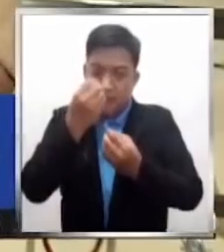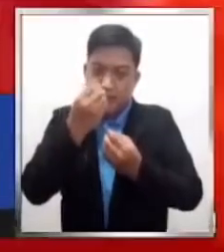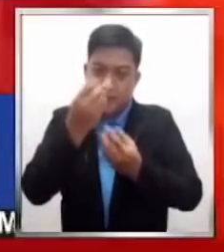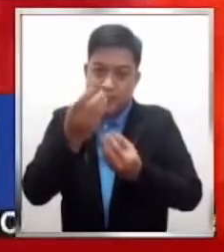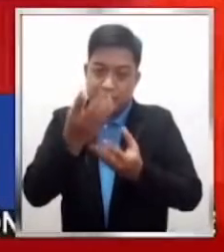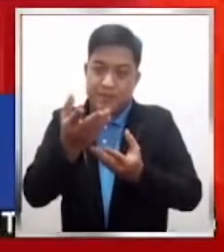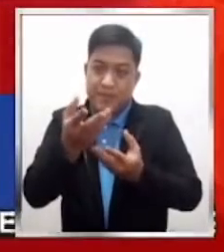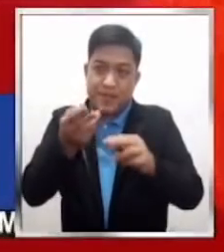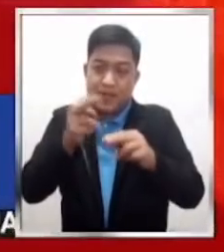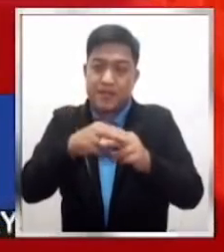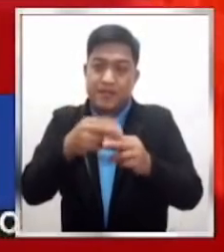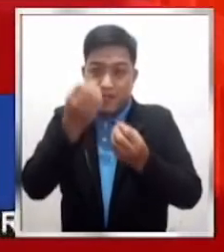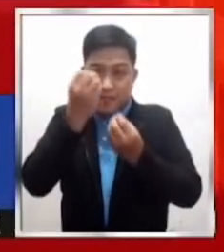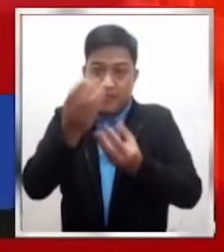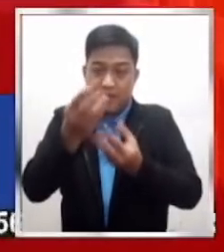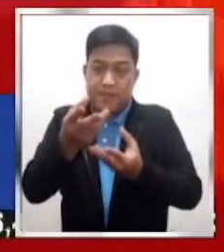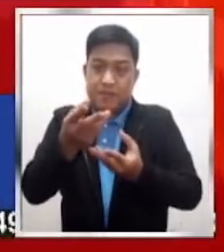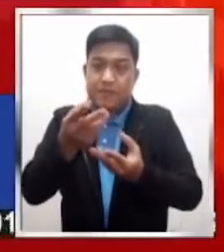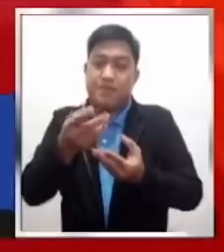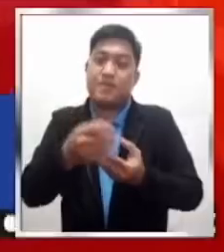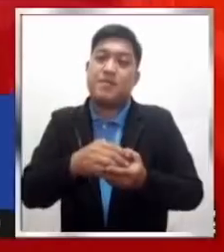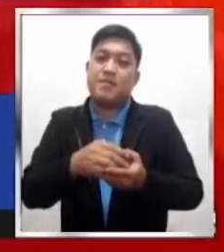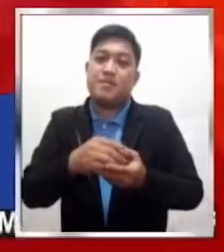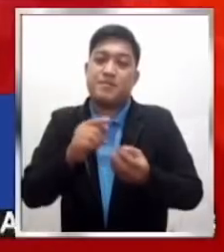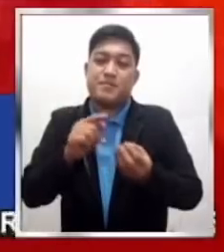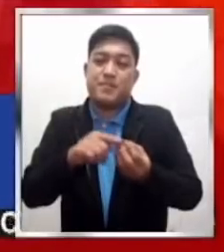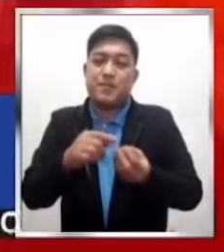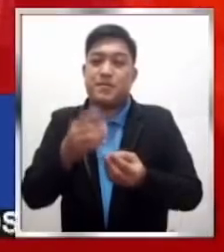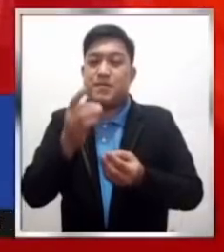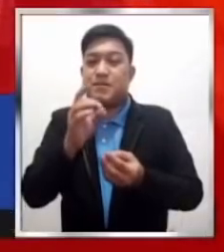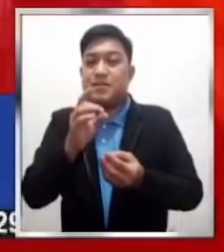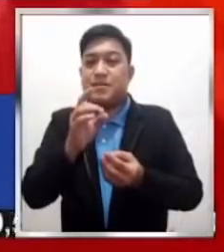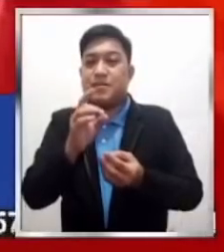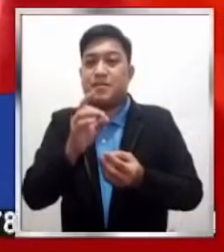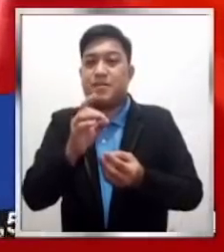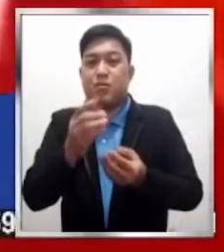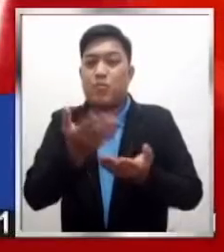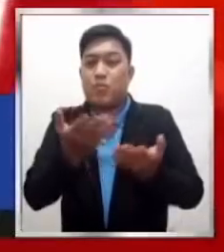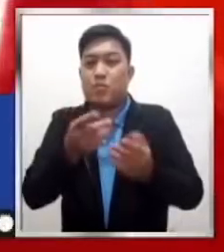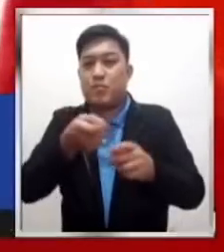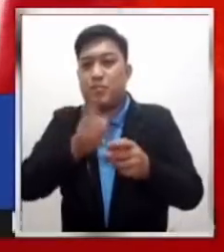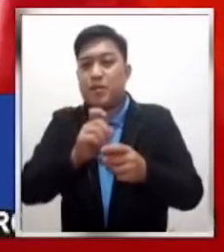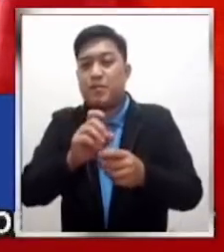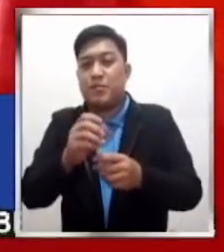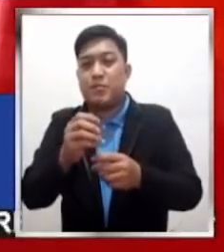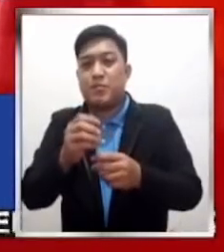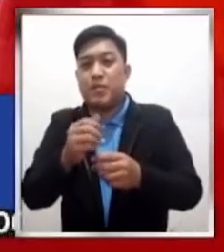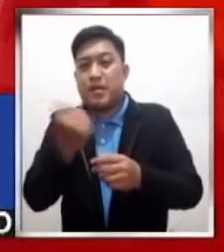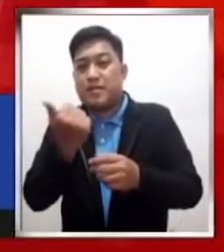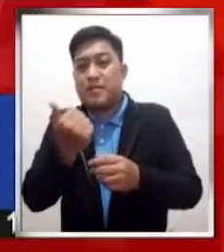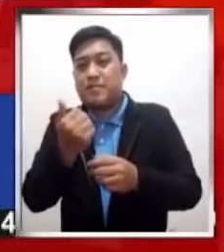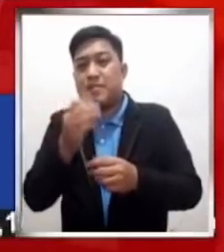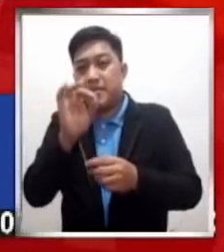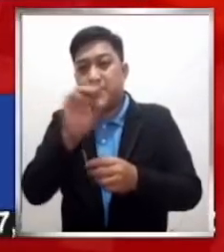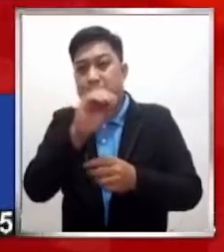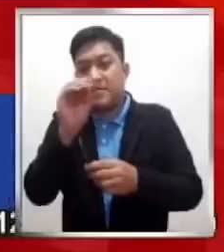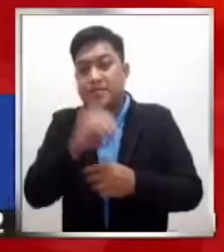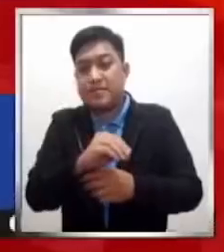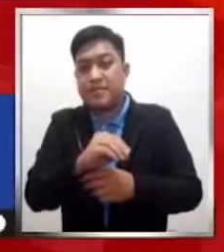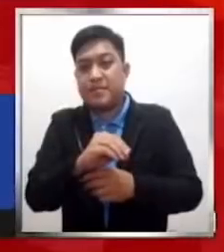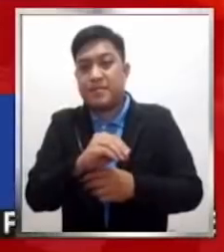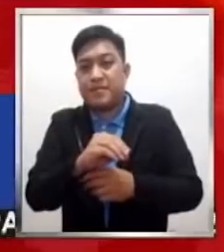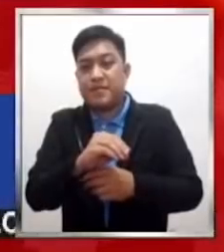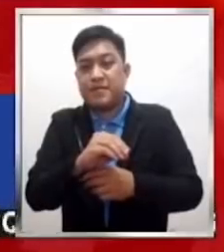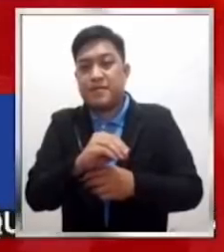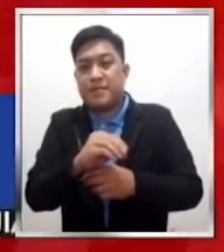ng PPCRV kaugnay dun sa ilang na lamang at saan manggagaling yung kakulangan na porsyento para matapos na itong tali o